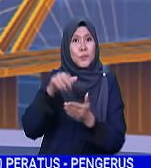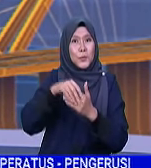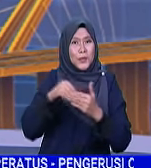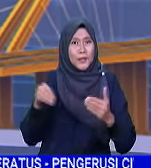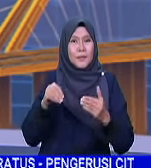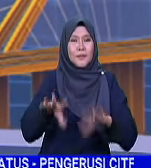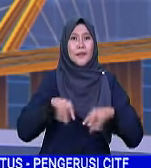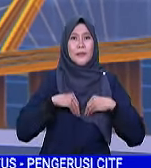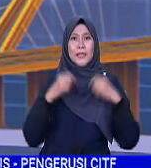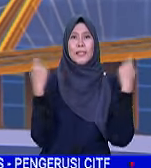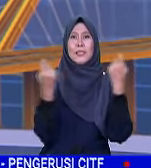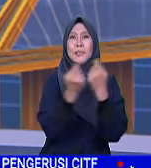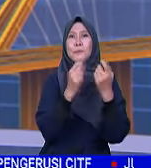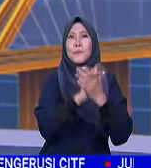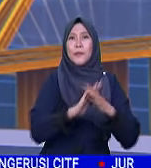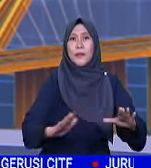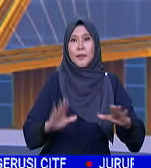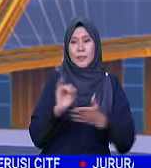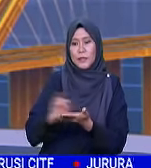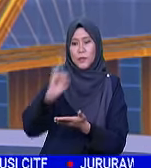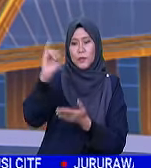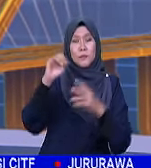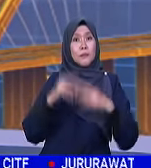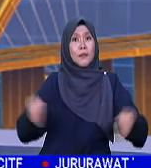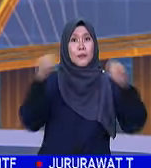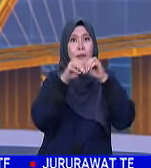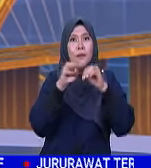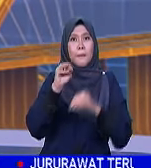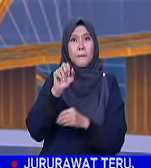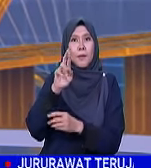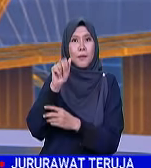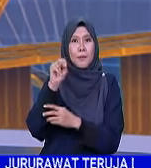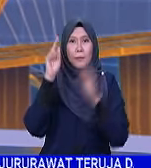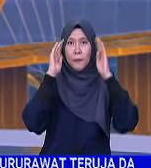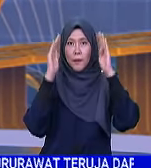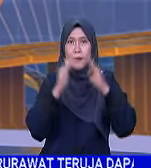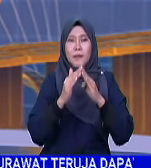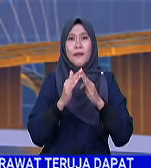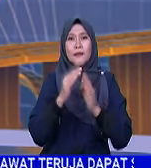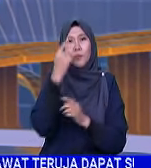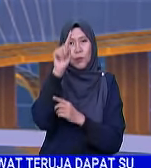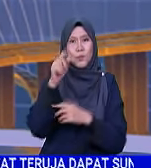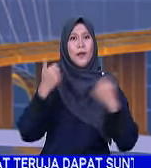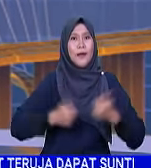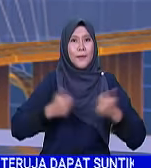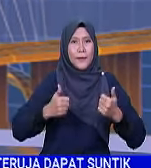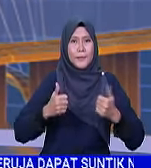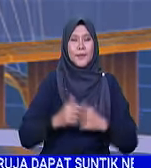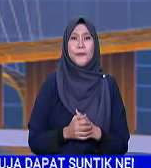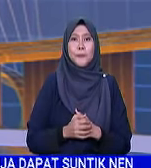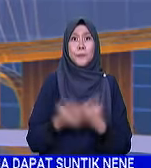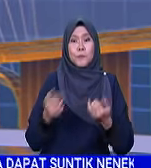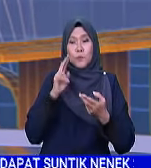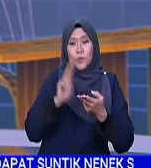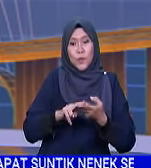RM250,000 diterima pasukan keselamatan dan institusi masjid di daerah Maran, Pahang sempena Aidil Adha. Surat akad